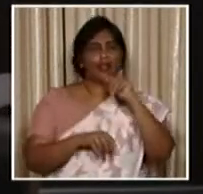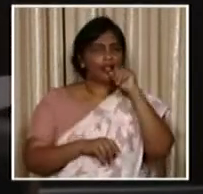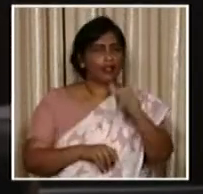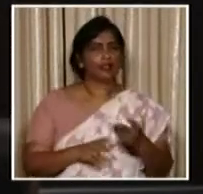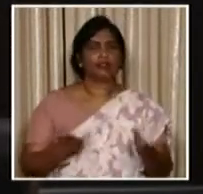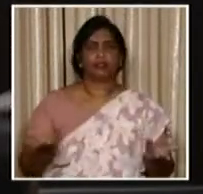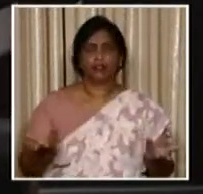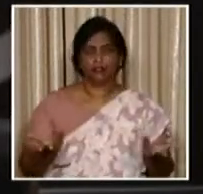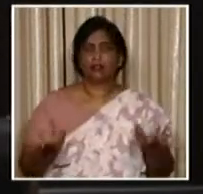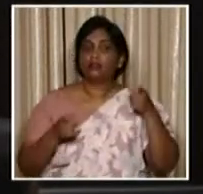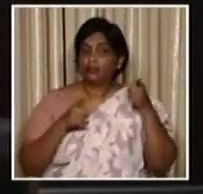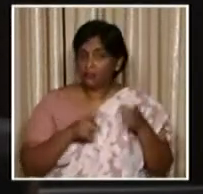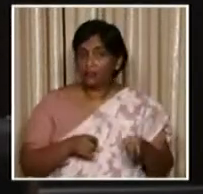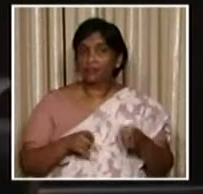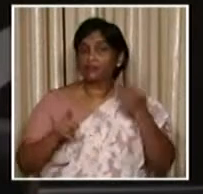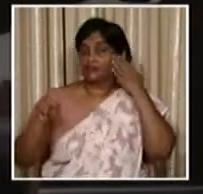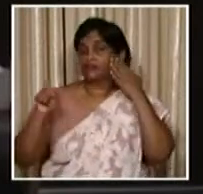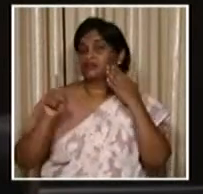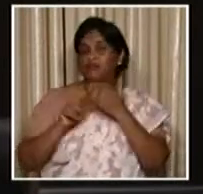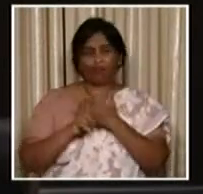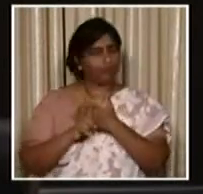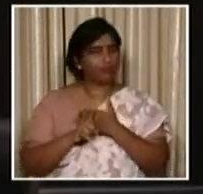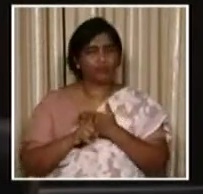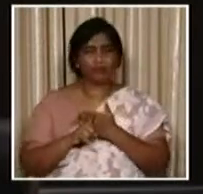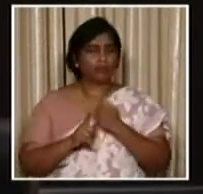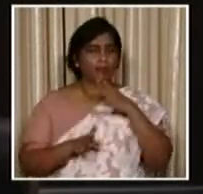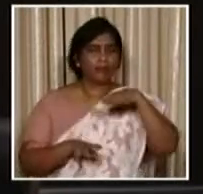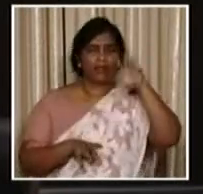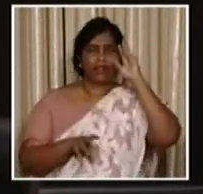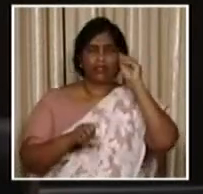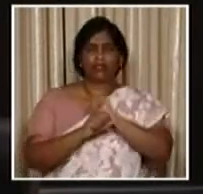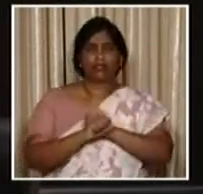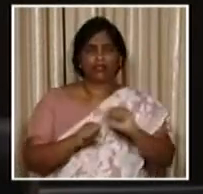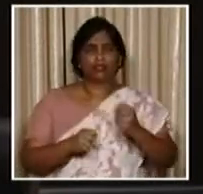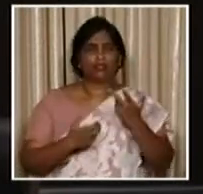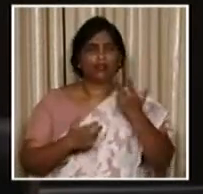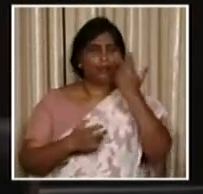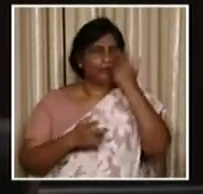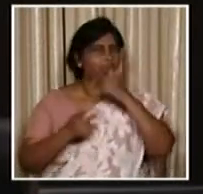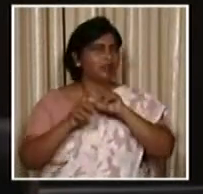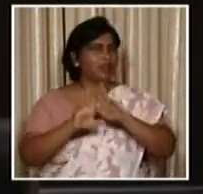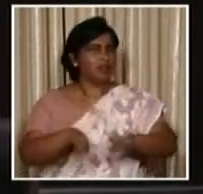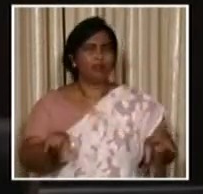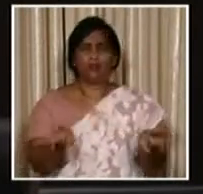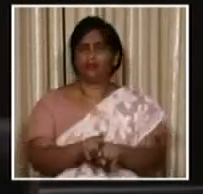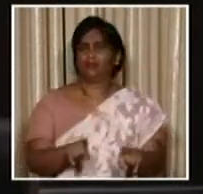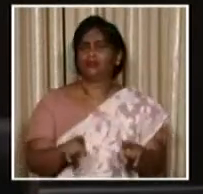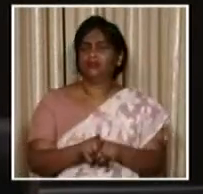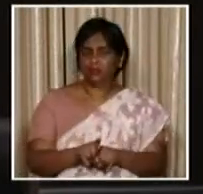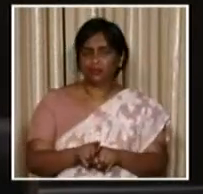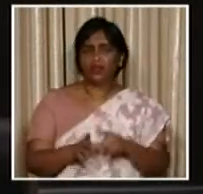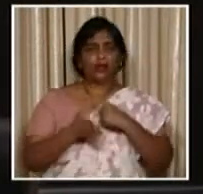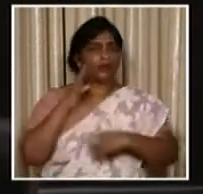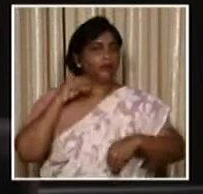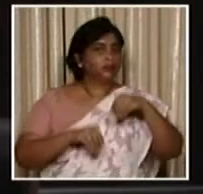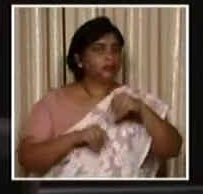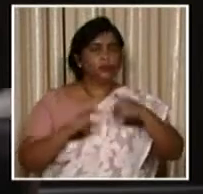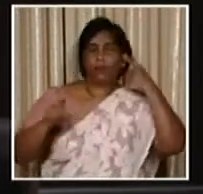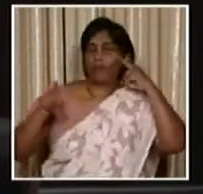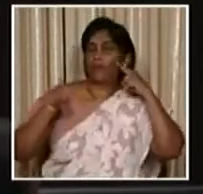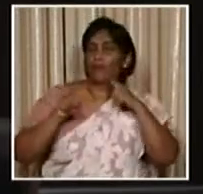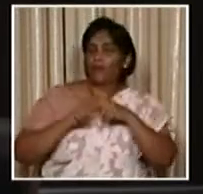කතාව ඉතින් ඒ නිසා ඒක පස්සේ කිසිදු දෙයක් නොතේරෙන අඳ බාලයෝ පොඩි ළමයි වගේ සමහර දේශපාලඥයෝ මේක